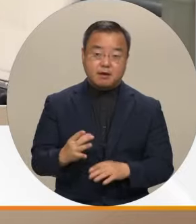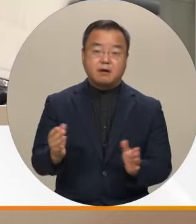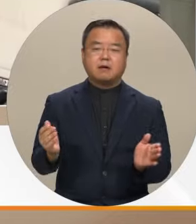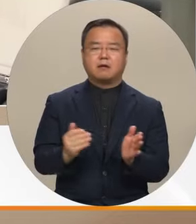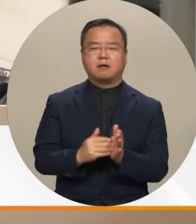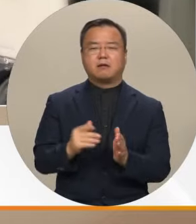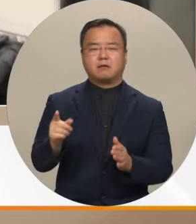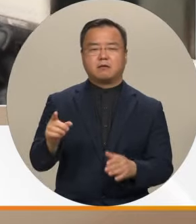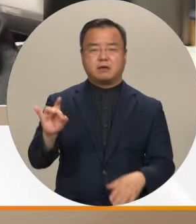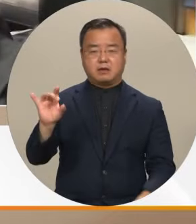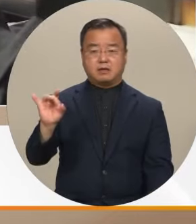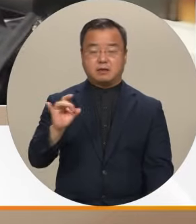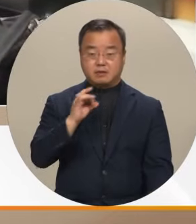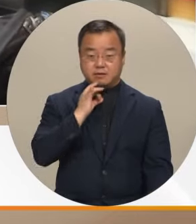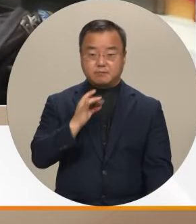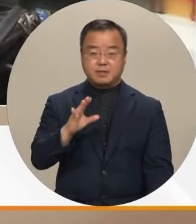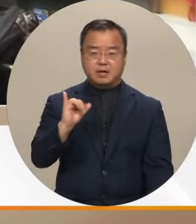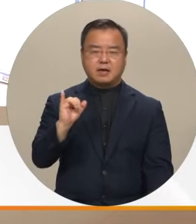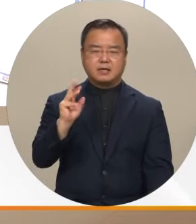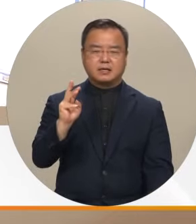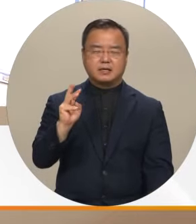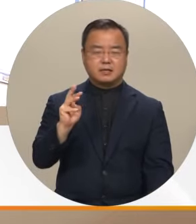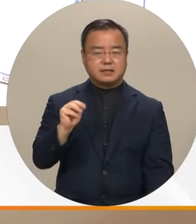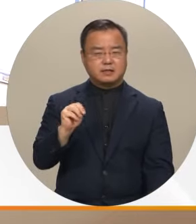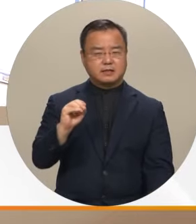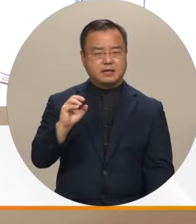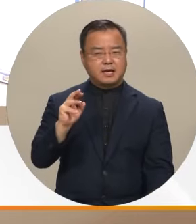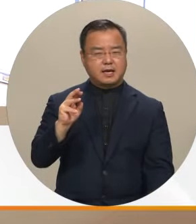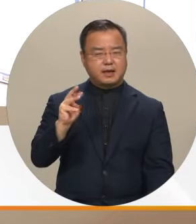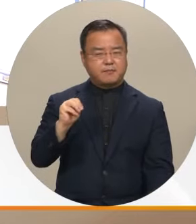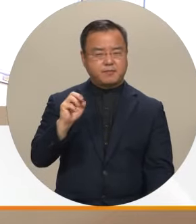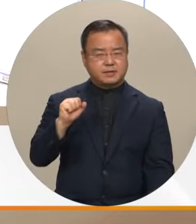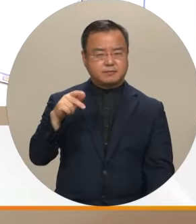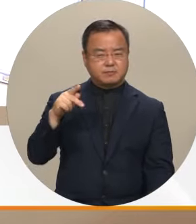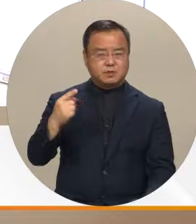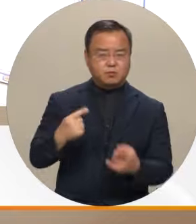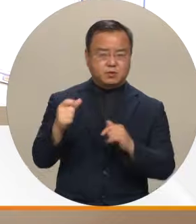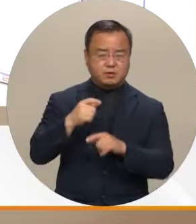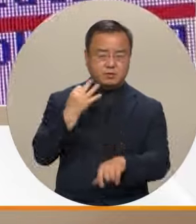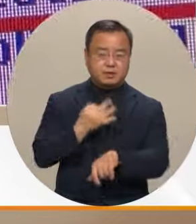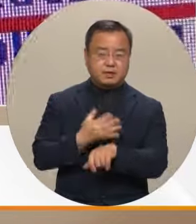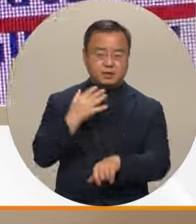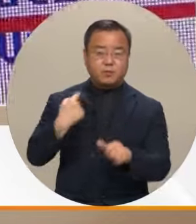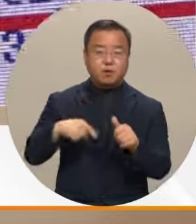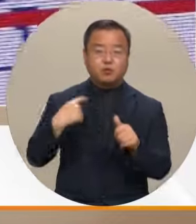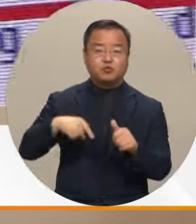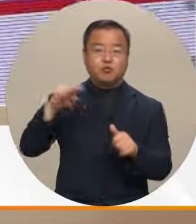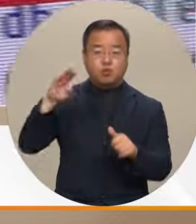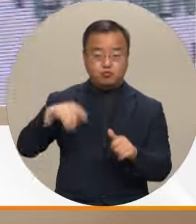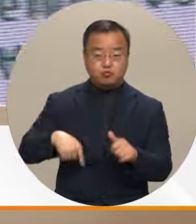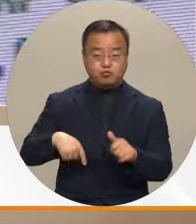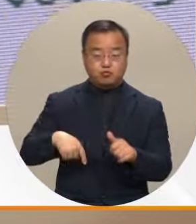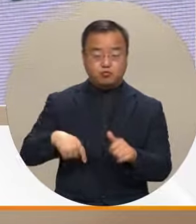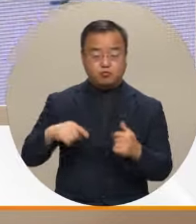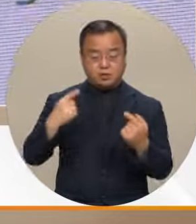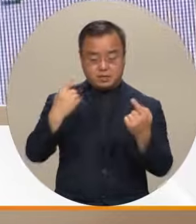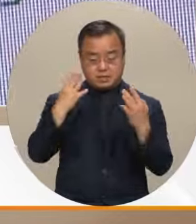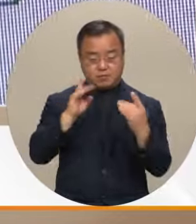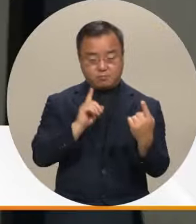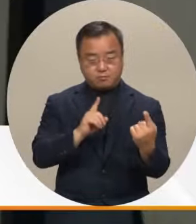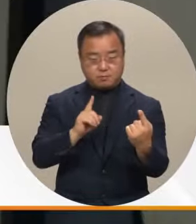받다 보니까 원래 is msp 다 훨씬 약식이 또 이게 교육부로부터 대학이 이제 그런 진단을 받다